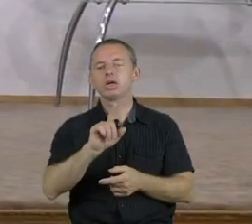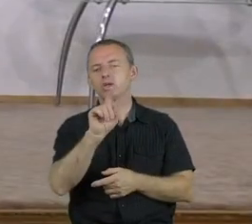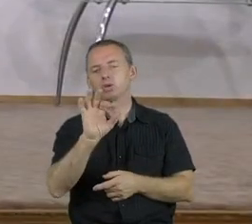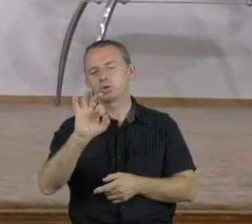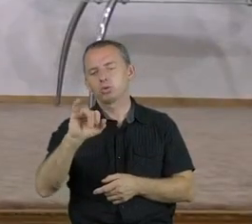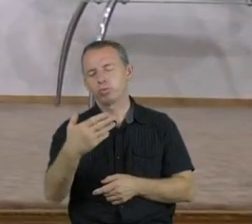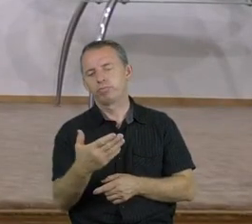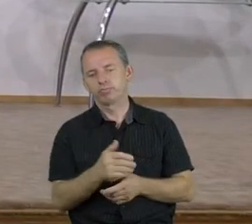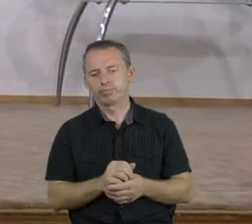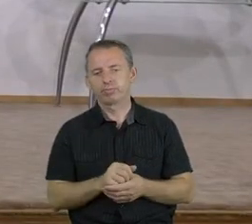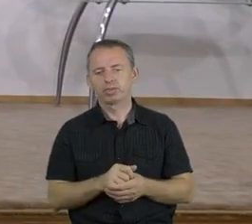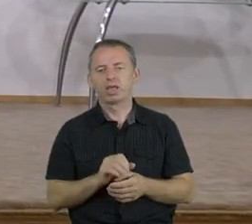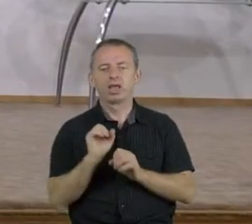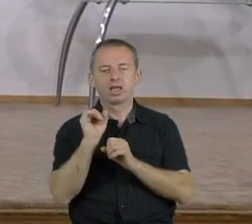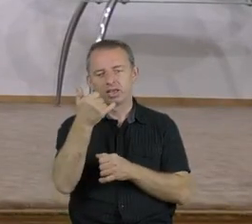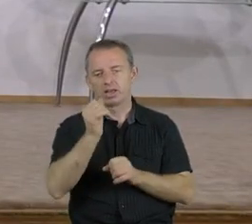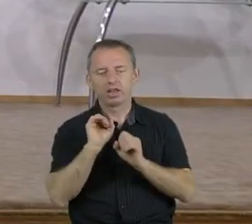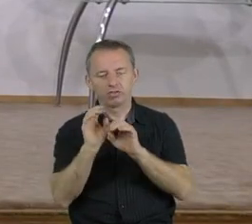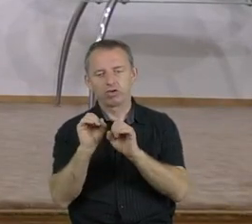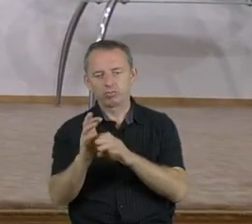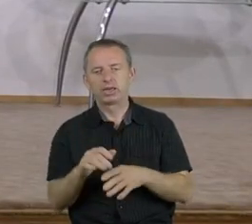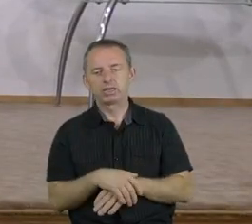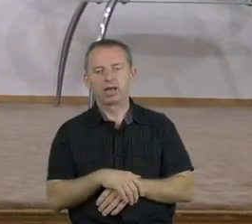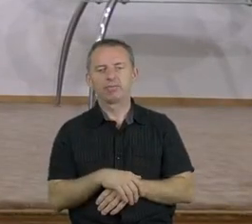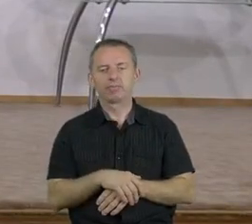I jeszcze jedna informacja.